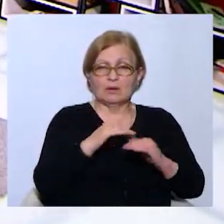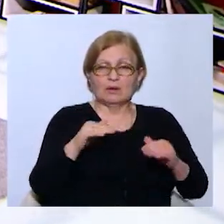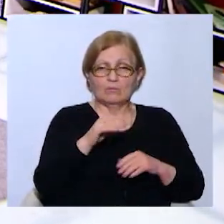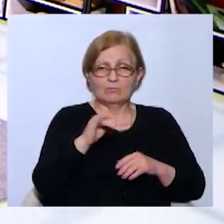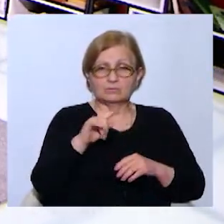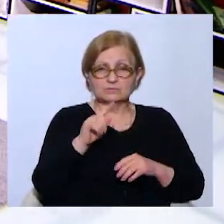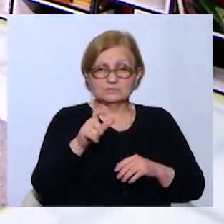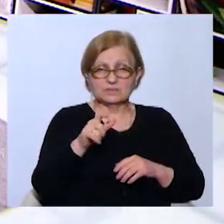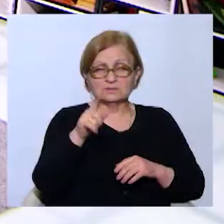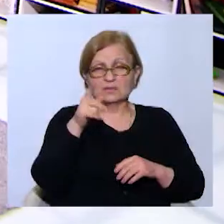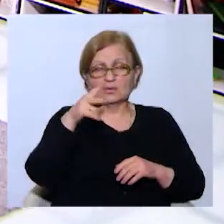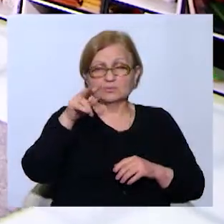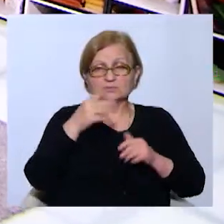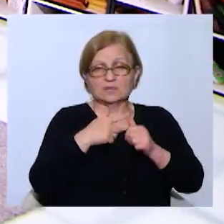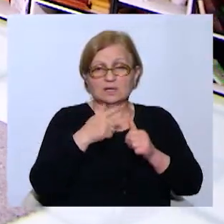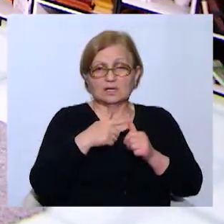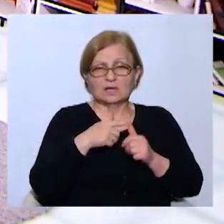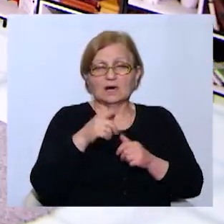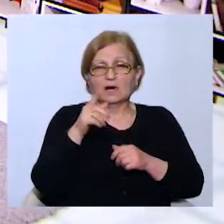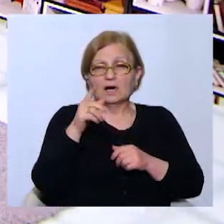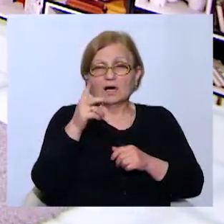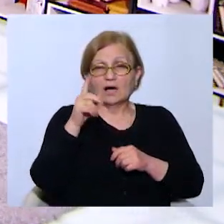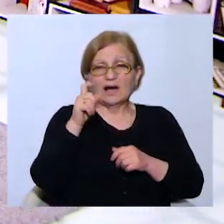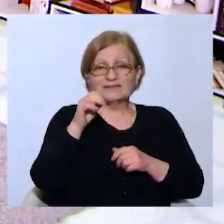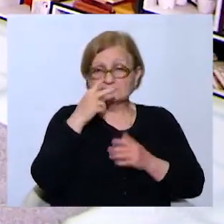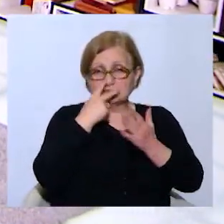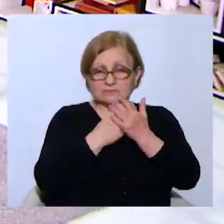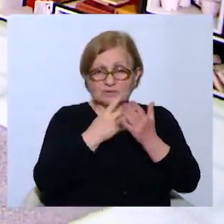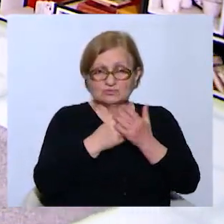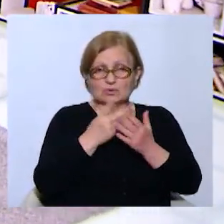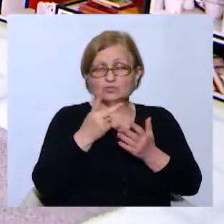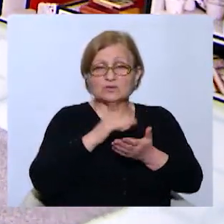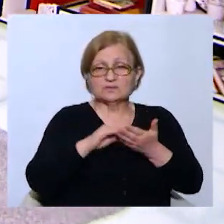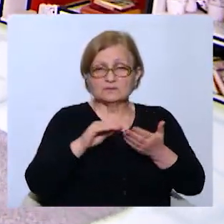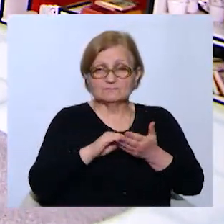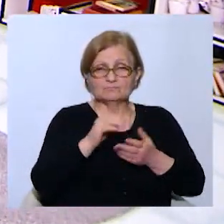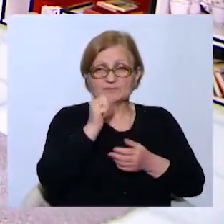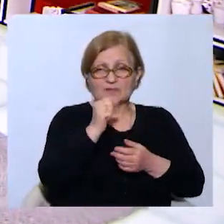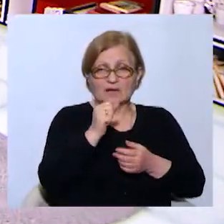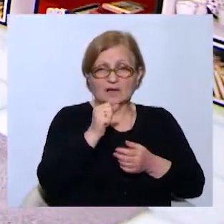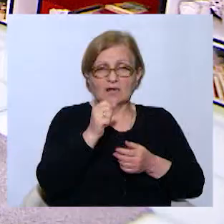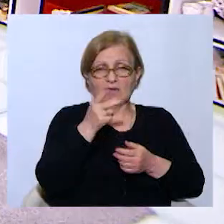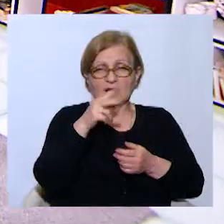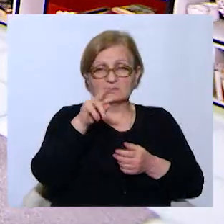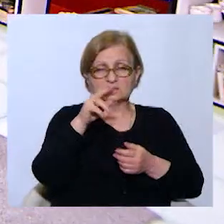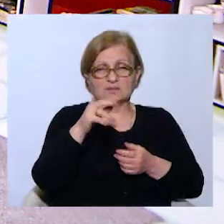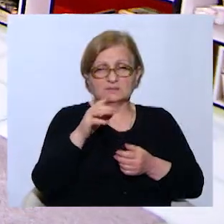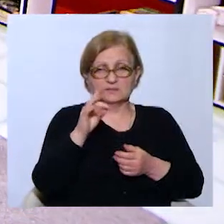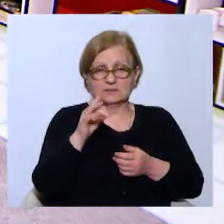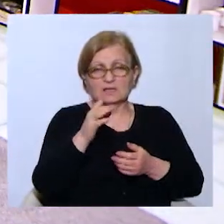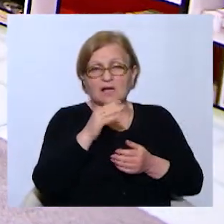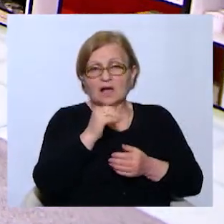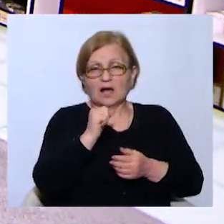ხარისხის მაჩვენებელი და თვითონ ოპერაციას ახარისხება. ზოგადად ჩაიწერება ესე. ა ხარისხად ენი, სადაც ა არის